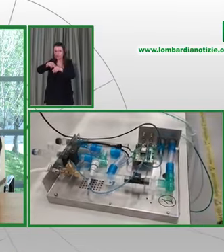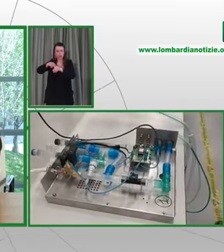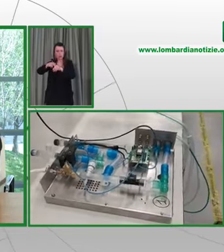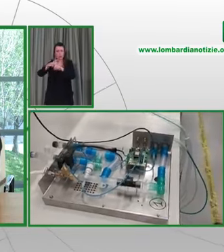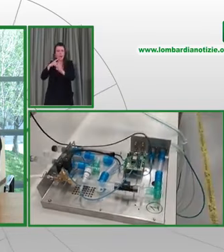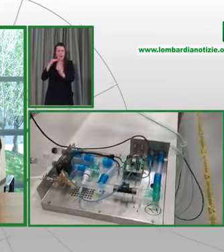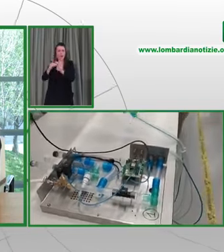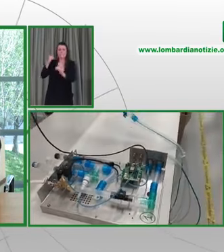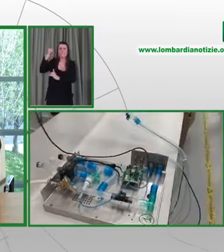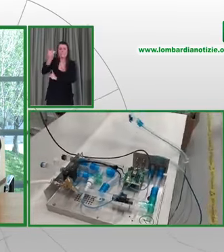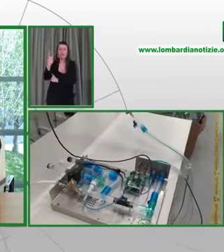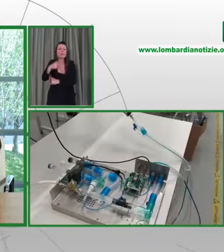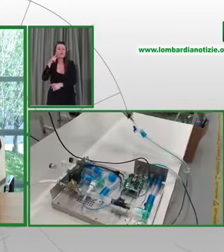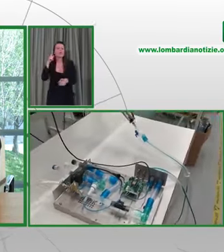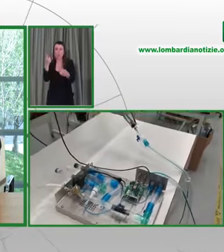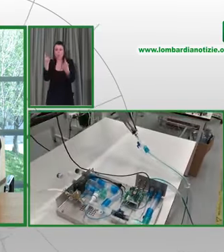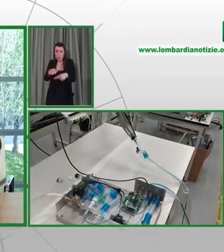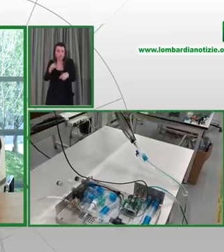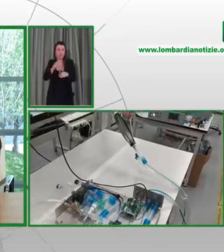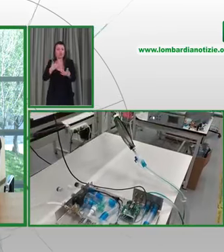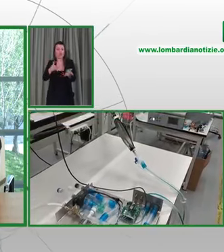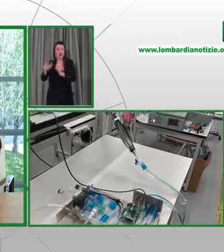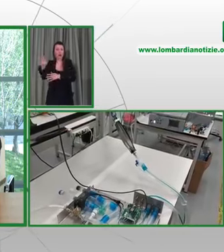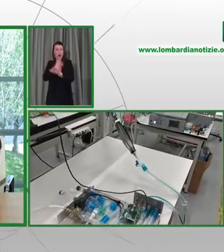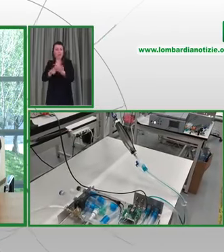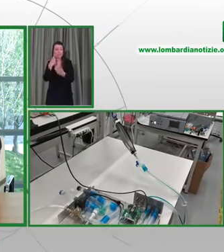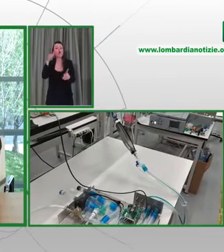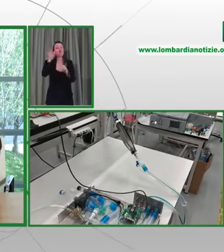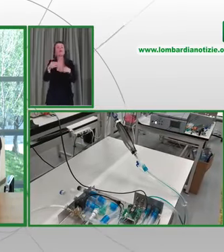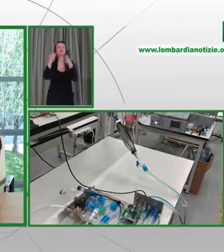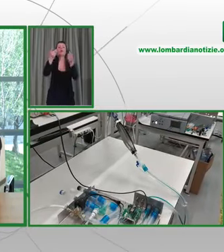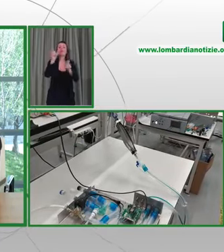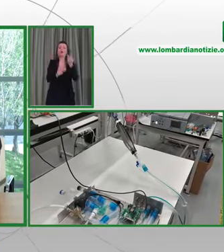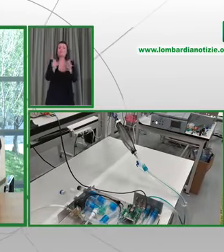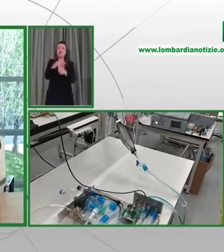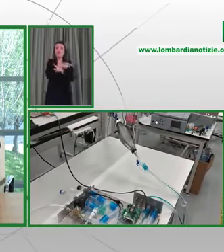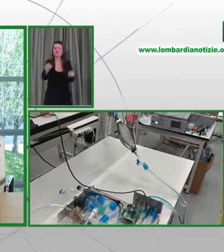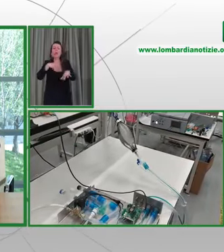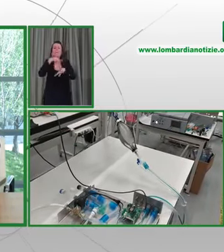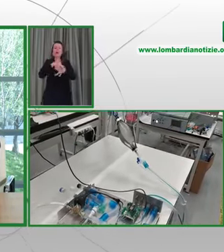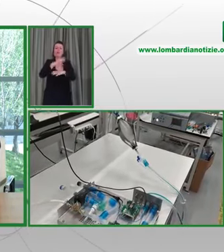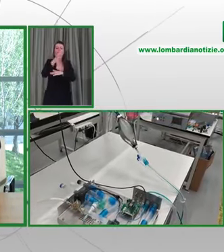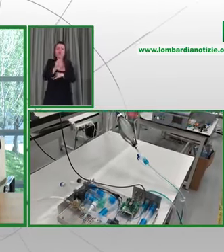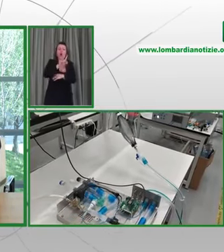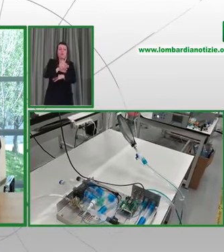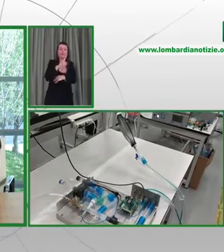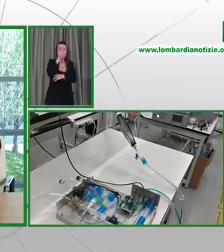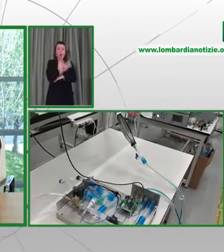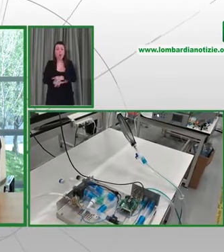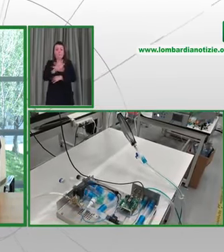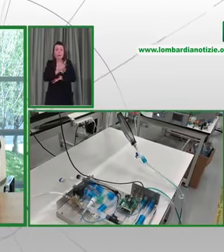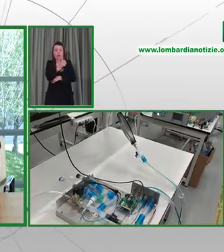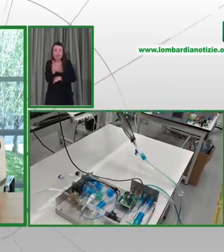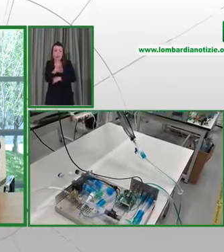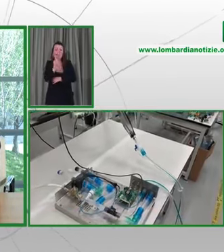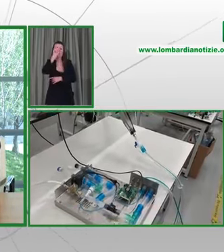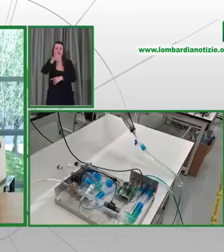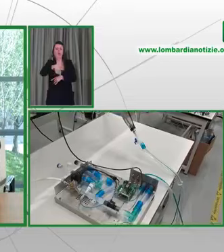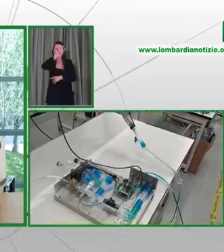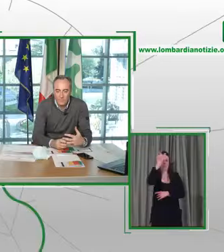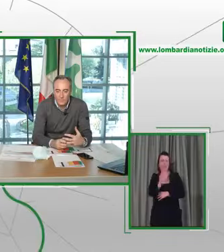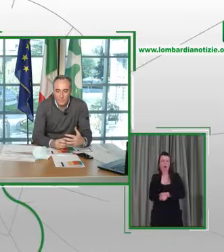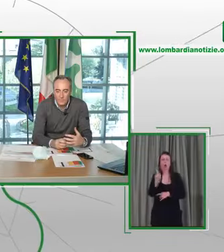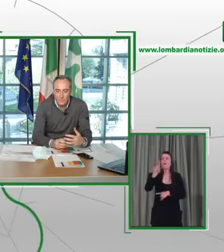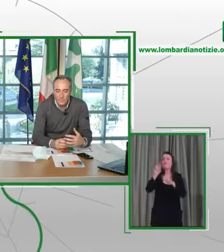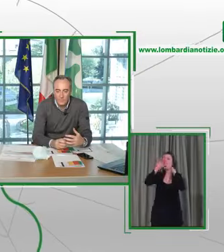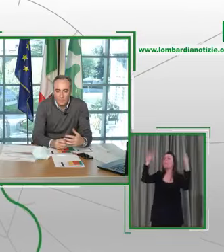ancora di più ai malati di kobe de non solo lombardi sicuramente tutte in tutta italia ma anche in altre parti del